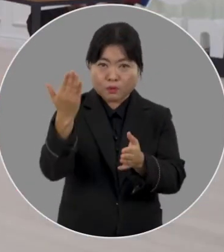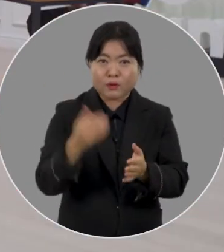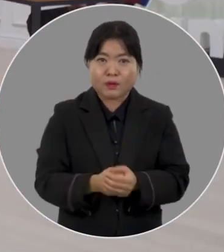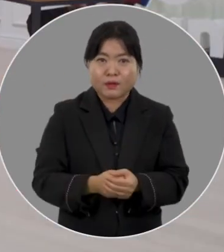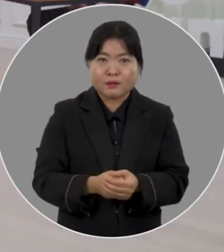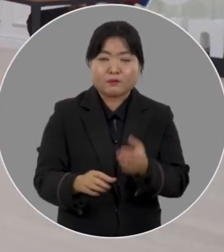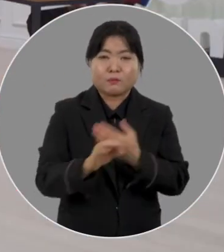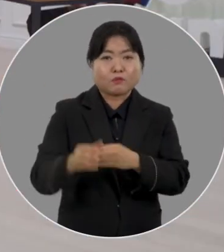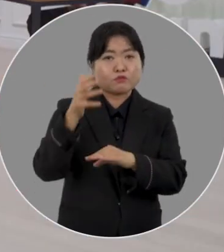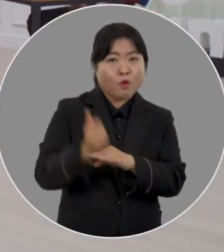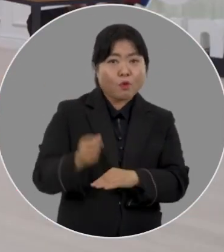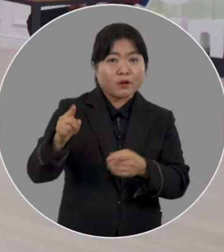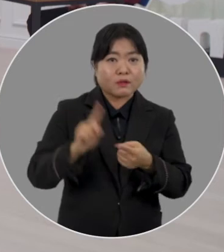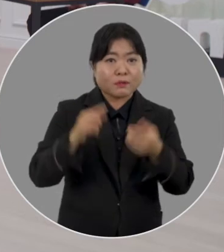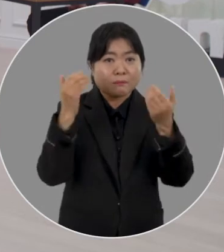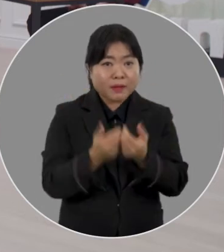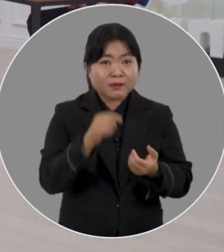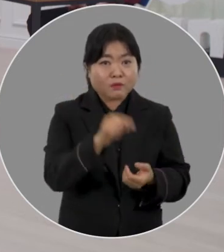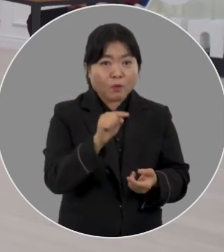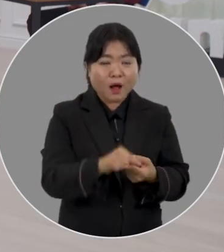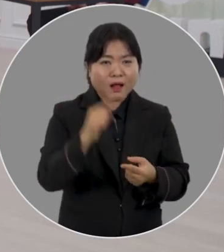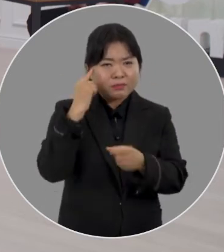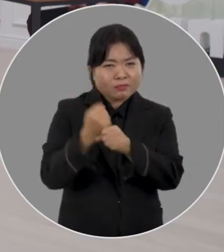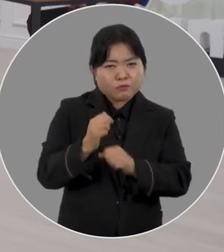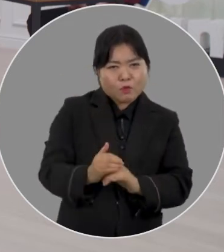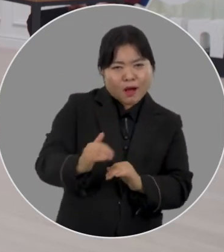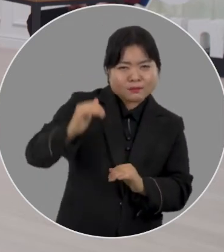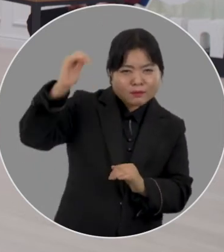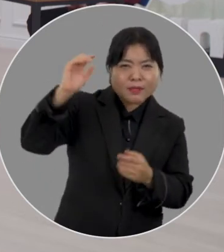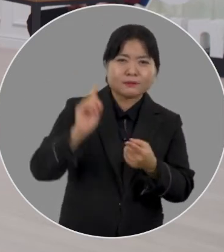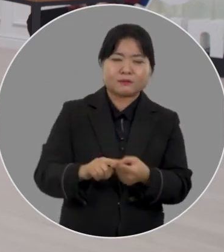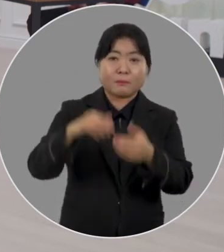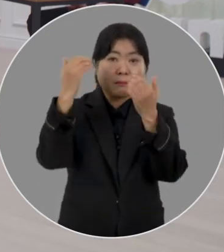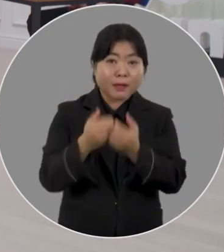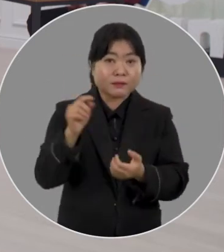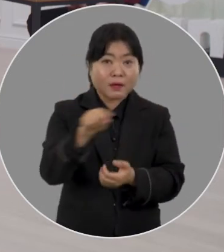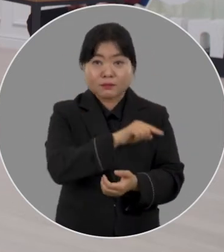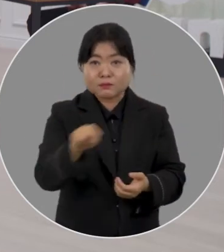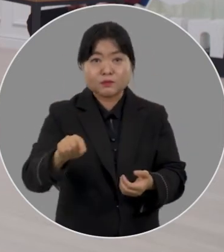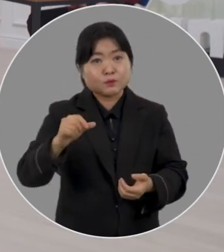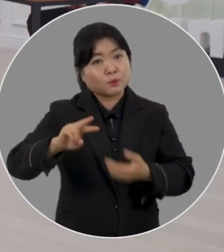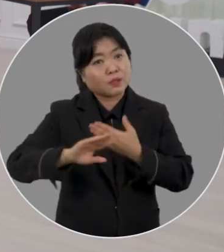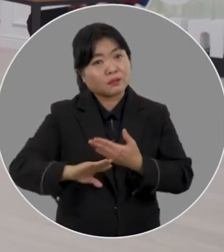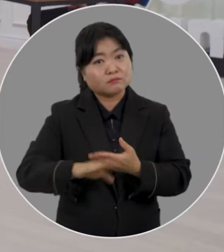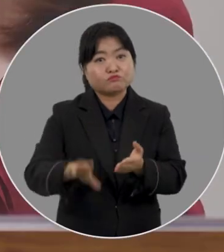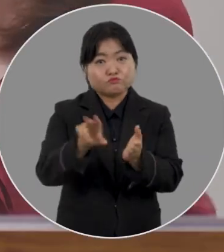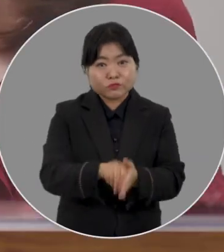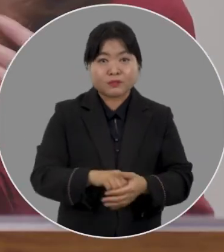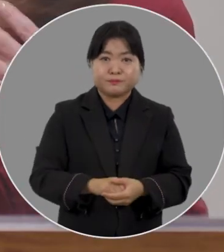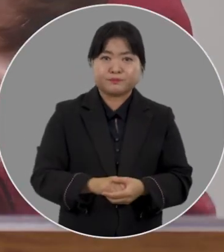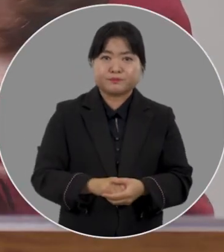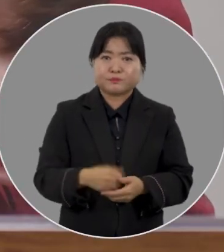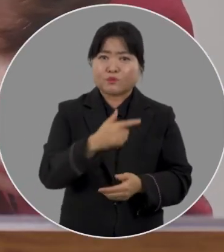이거는 결론에 대해서 반대를 하는 것과 그런 탐구 과정 자체에 대해서 반대를 하는 건 또 다른 문제거든요.